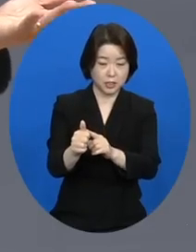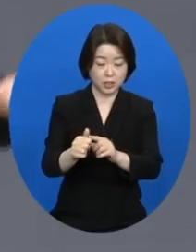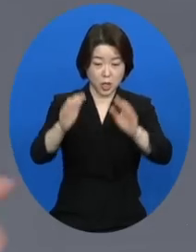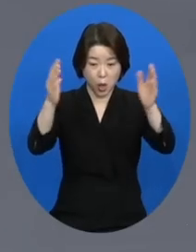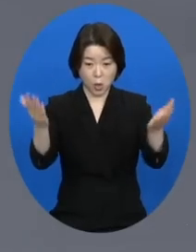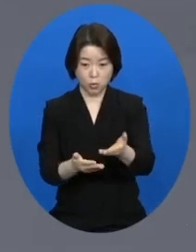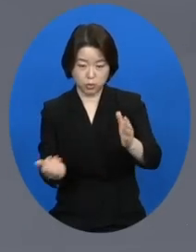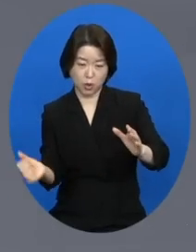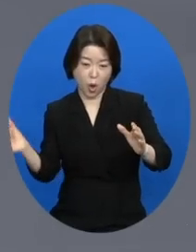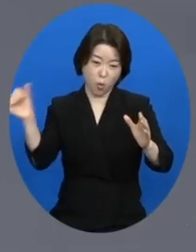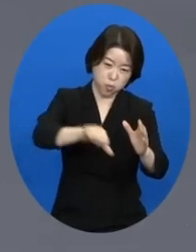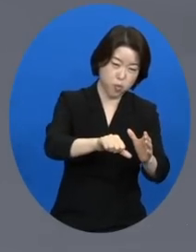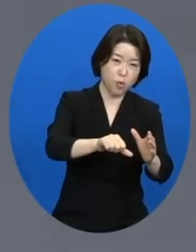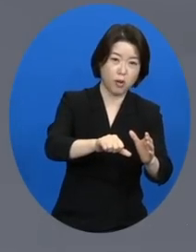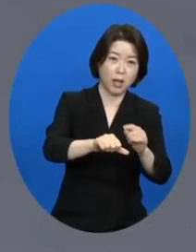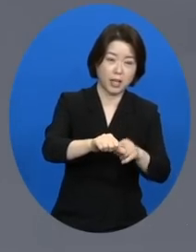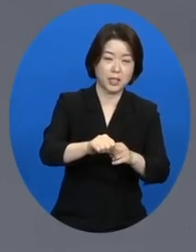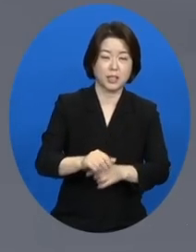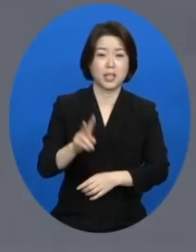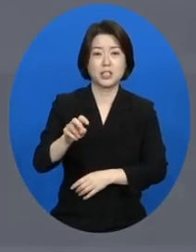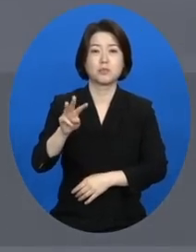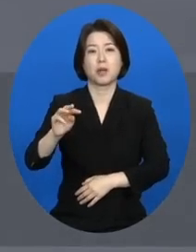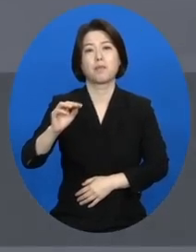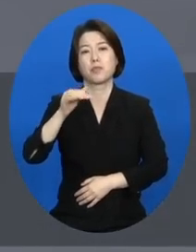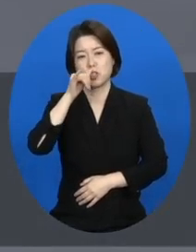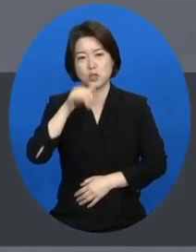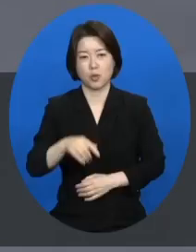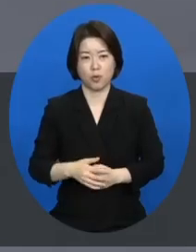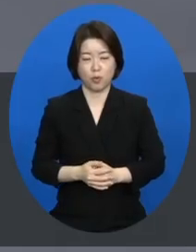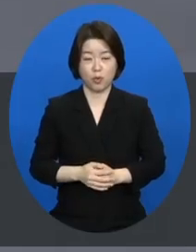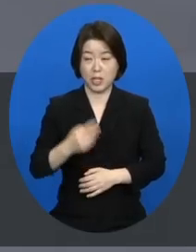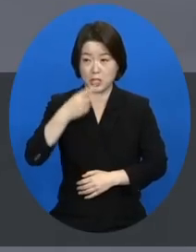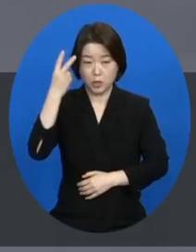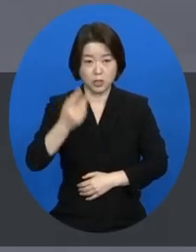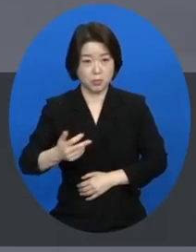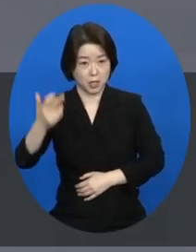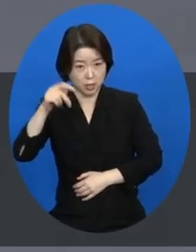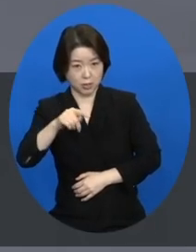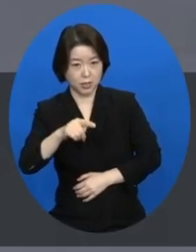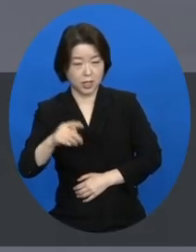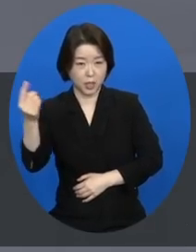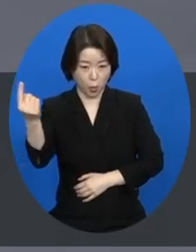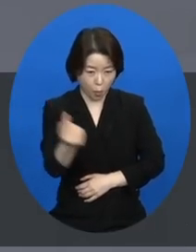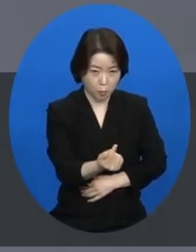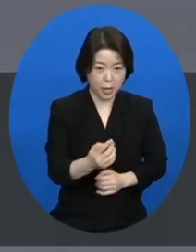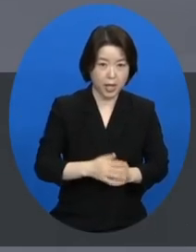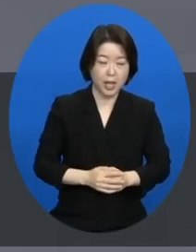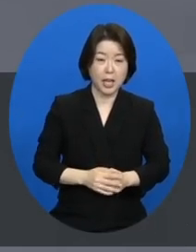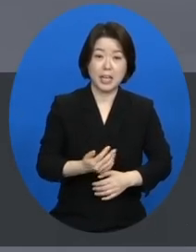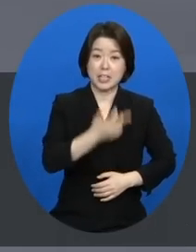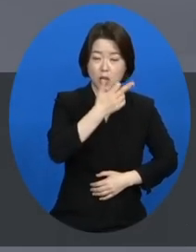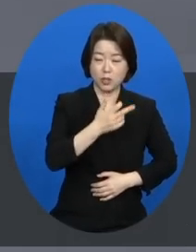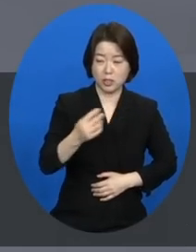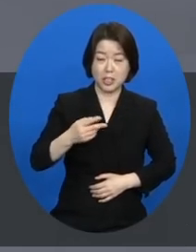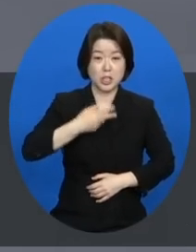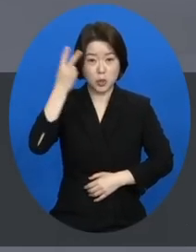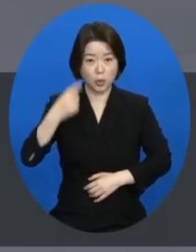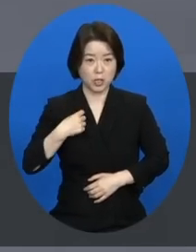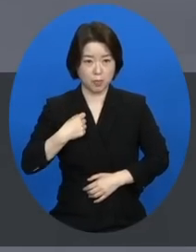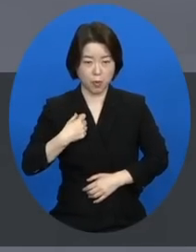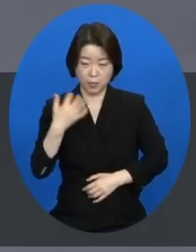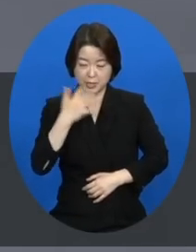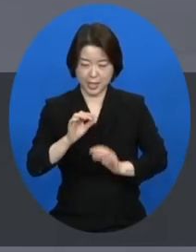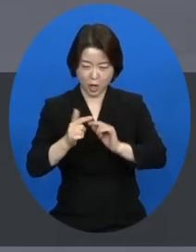구덩이에 던져버리죠. 그것이 23절이에요. 요셉이 형들에게 이르되 형들이 요셉의 옷, 그가 입은 채색 옷을